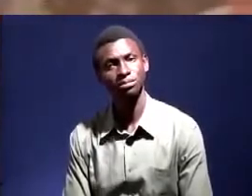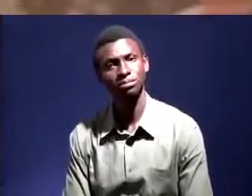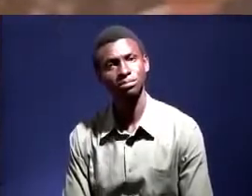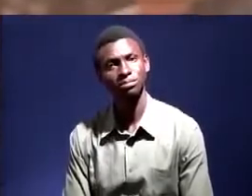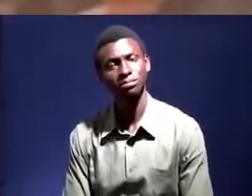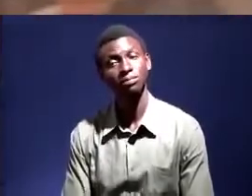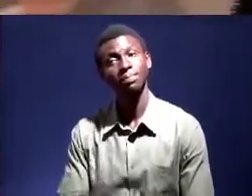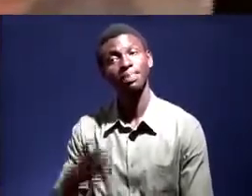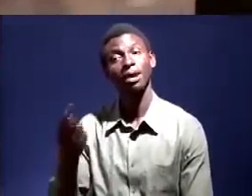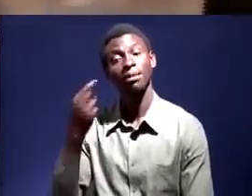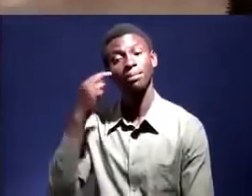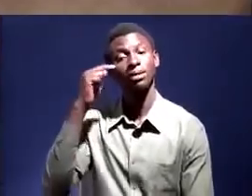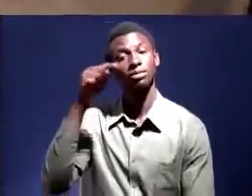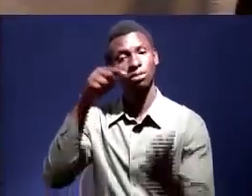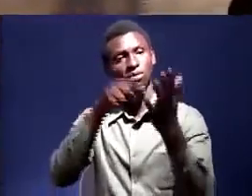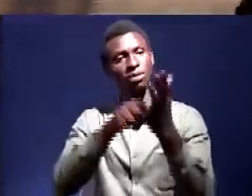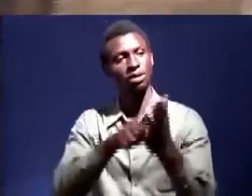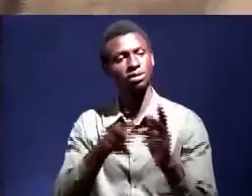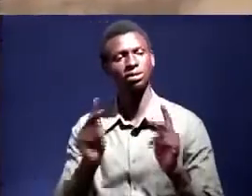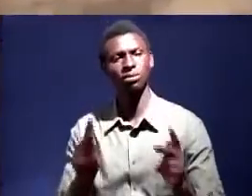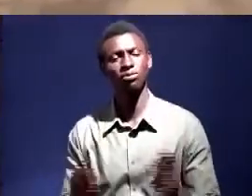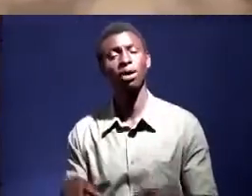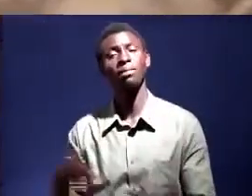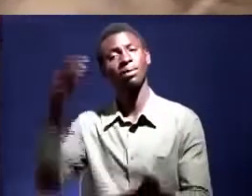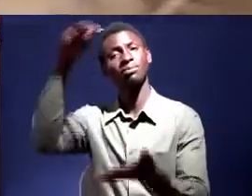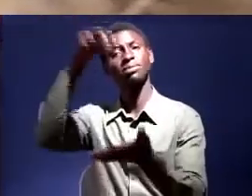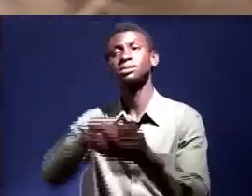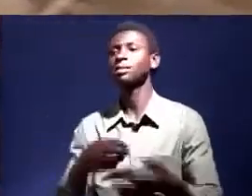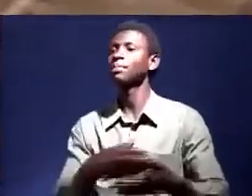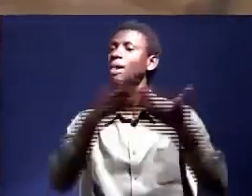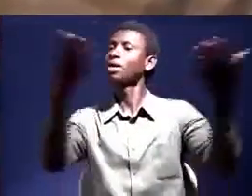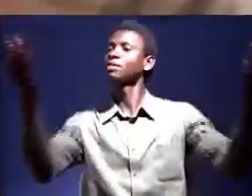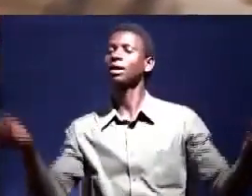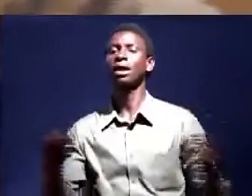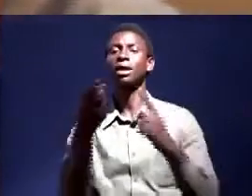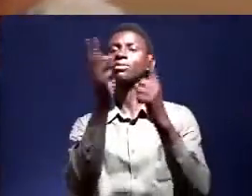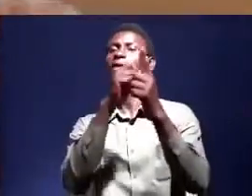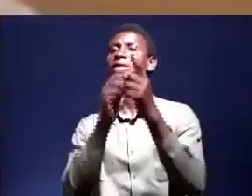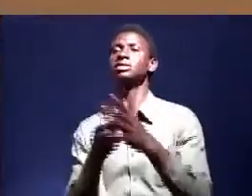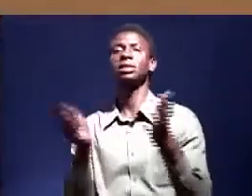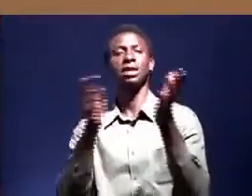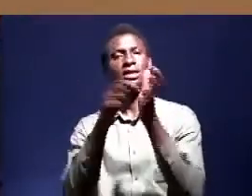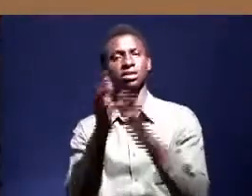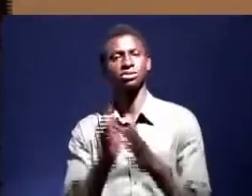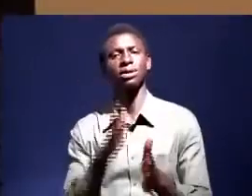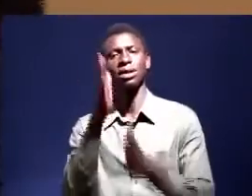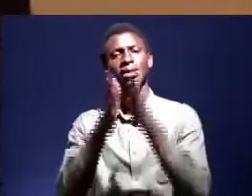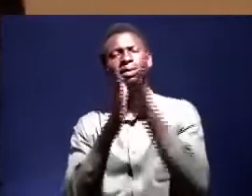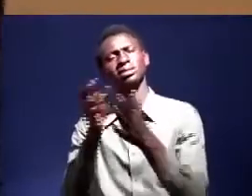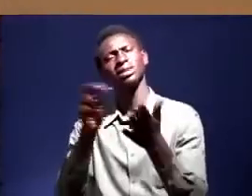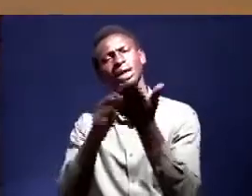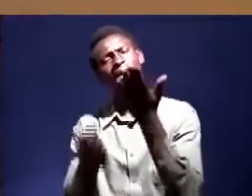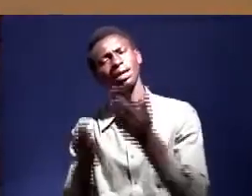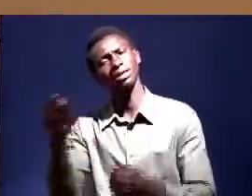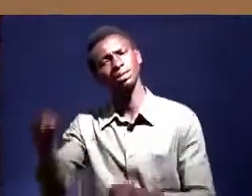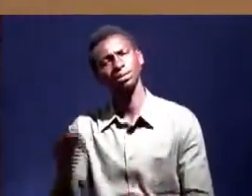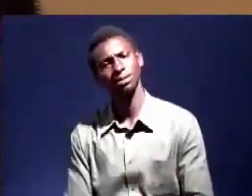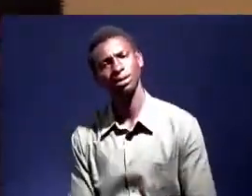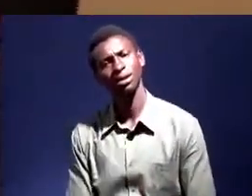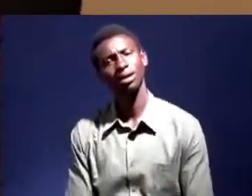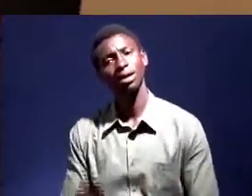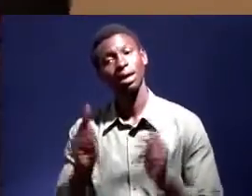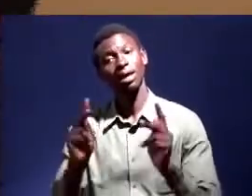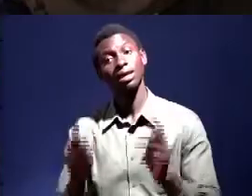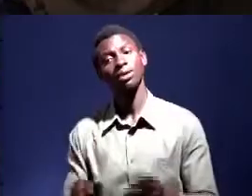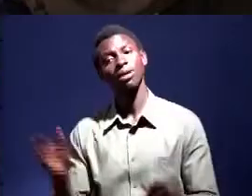kwamba tumesimama hadharani kwa ajili ya Yesu. What is the symbol? Ni ishara gani hii? That we've been washed in the blood of Christ. Ya kwamba tumeoshwa katika